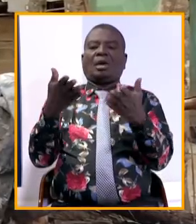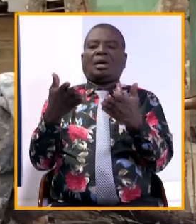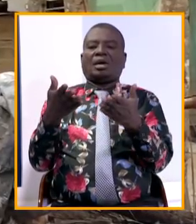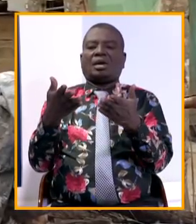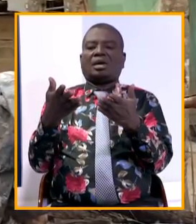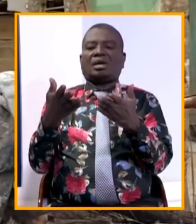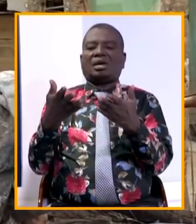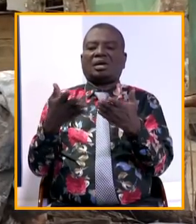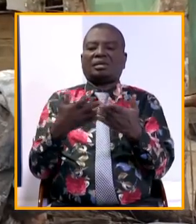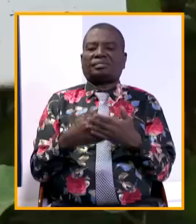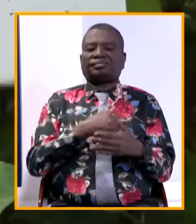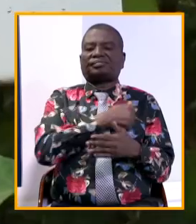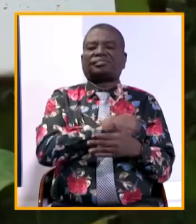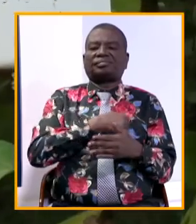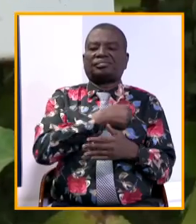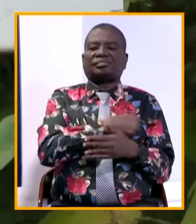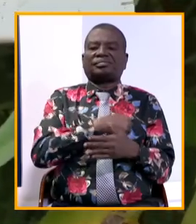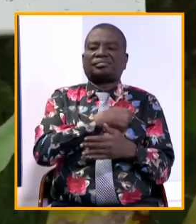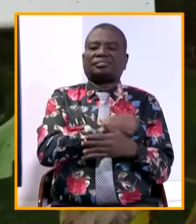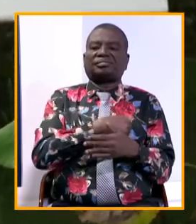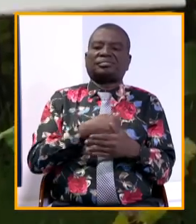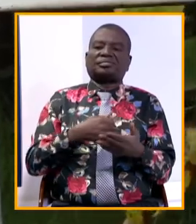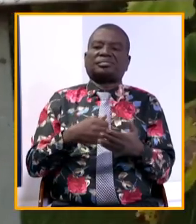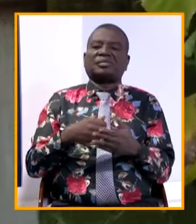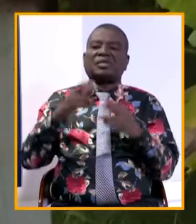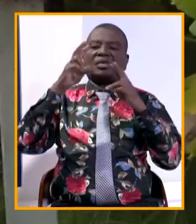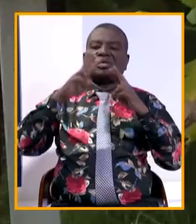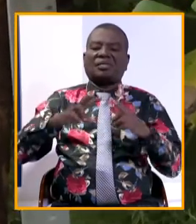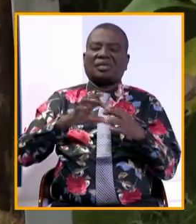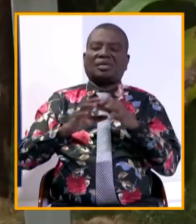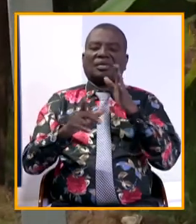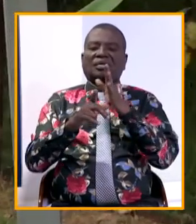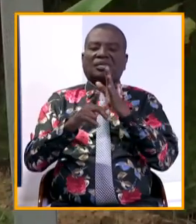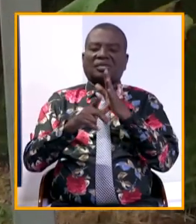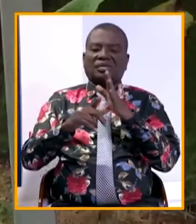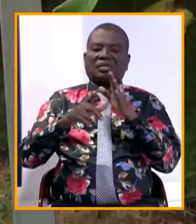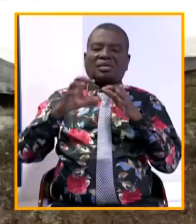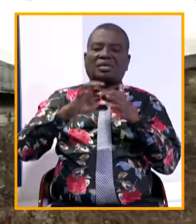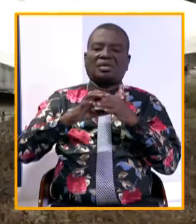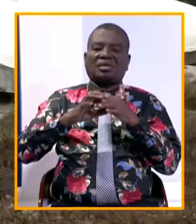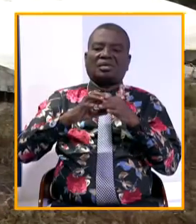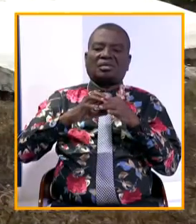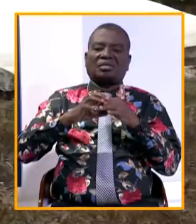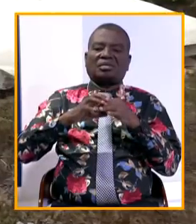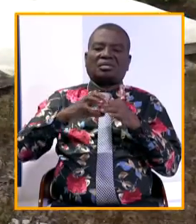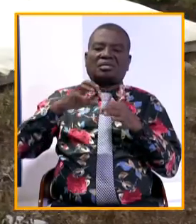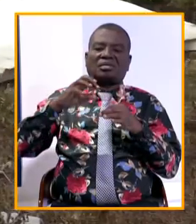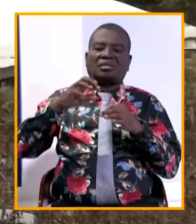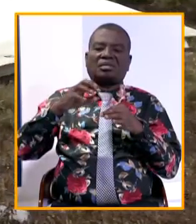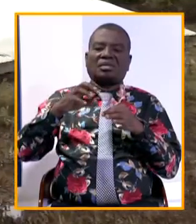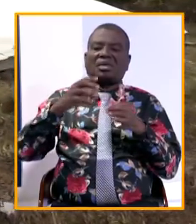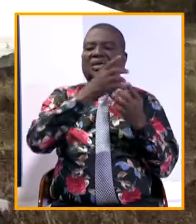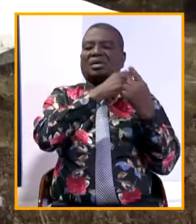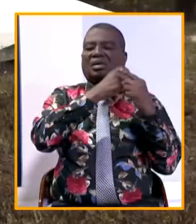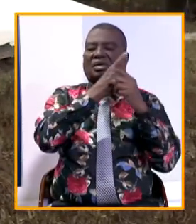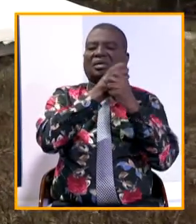Scène de désolation et de tristesse à Alokoko-Fikro. Village de la sous-préfecture d'Ananda, région de l'Ifou. En effet, depuis le 11 septembre